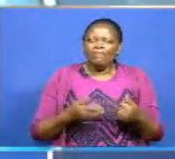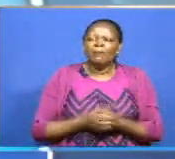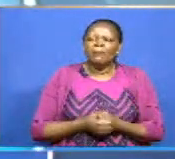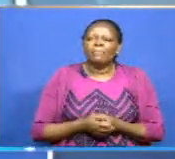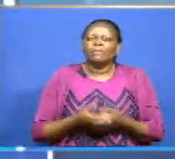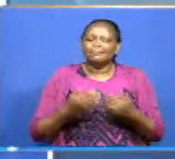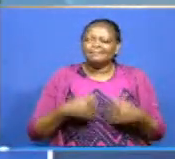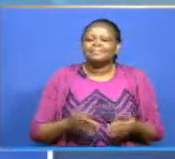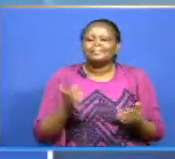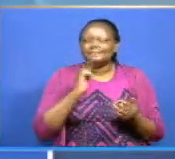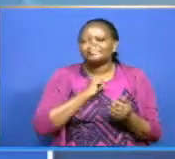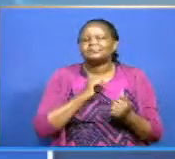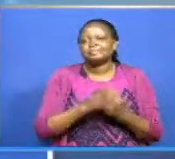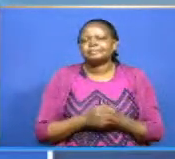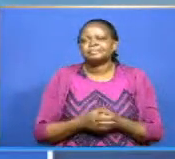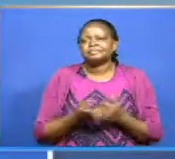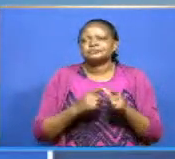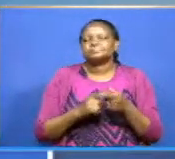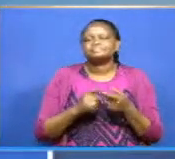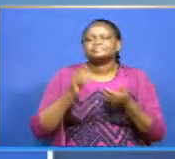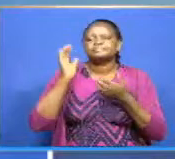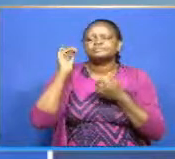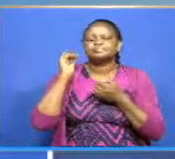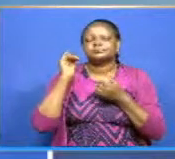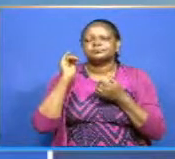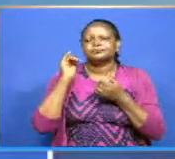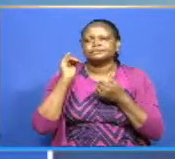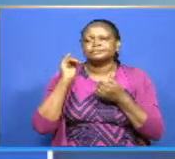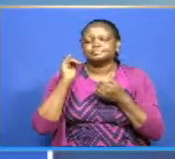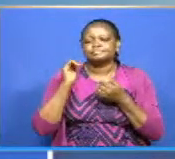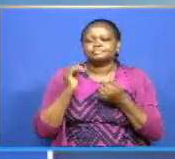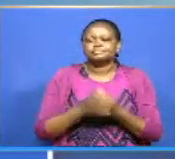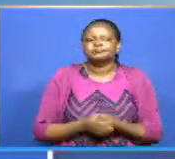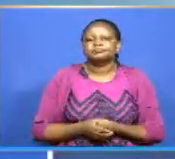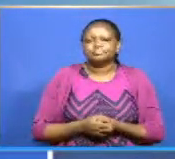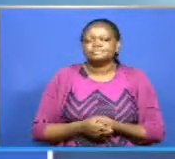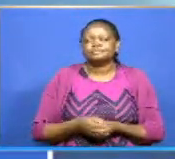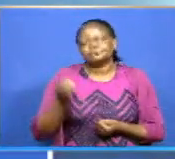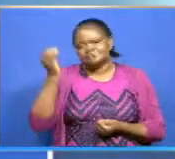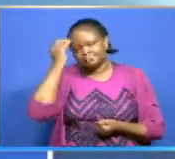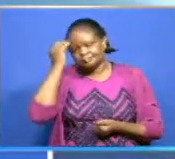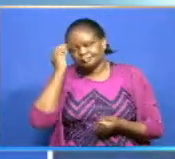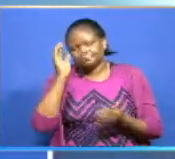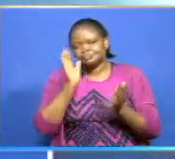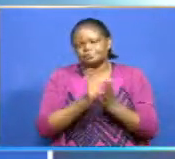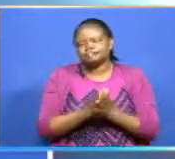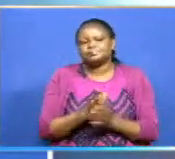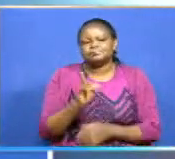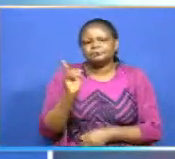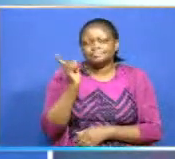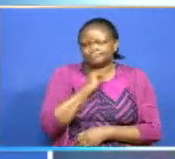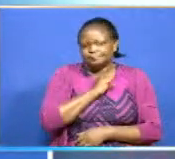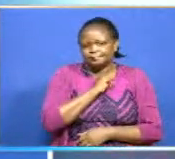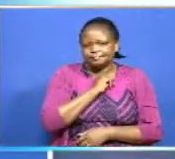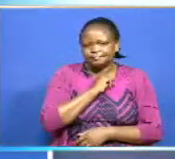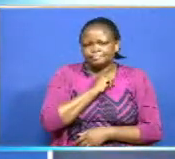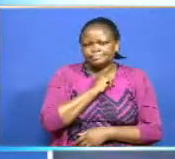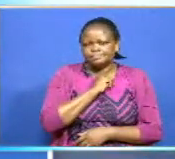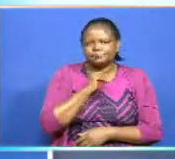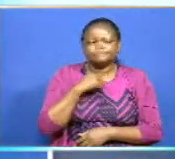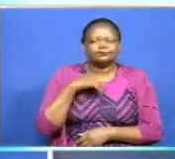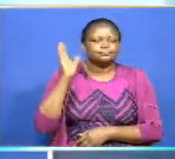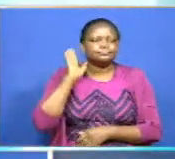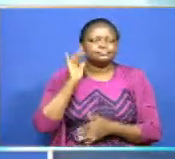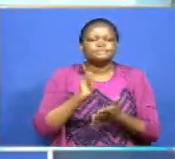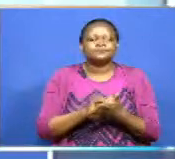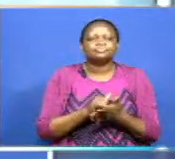pia ni wazazi na ambao wanatarajiwa kupitia masomo na kuyakamilisha. Mtazamaji, inaarifiwa kwamba